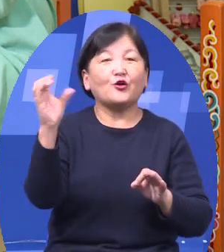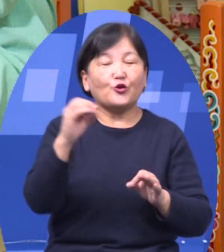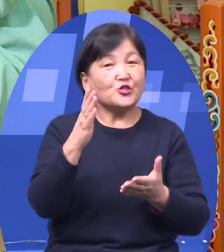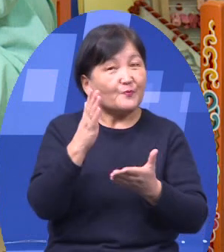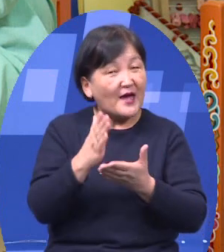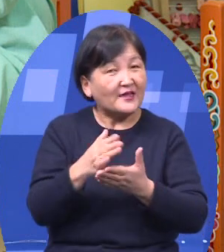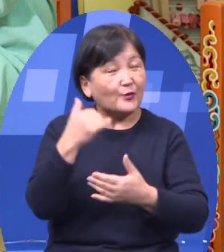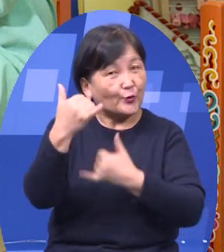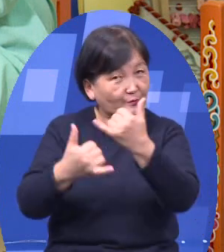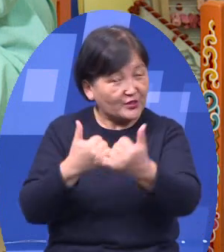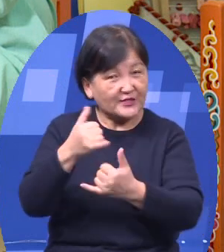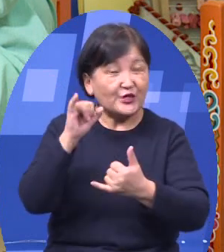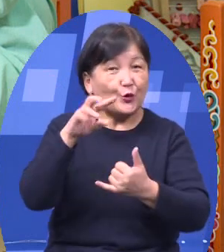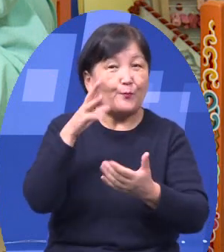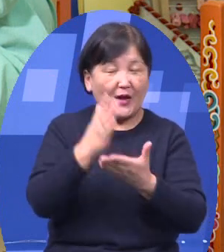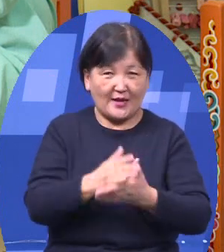дээ хүүхдүүдээ.